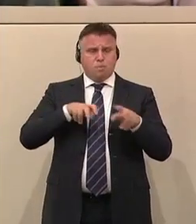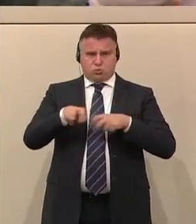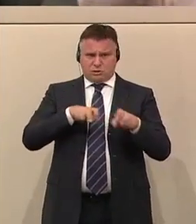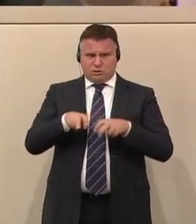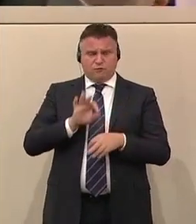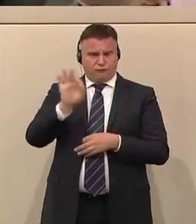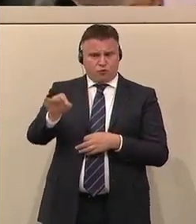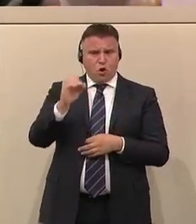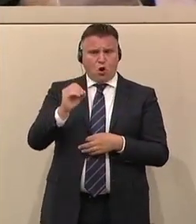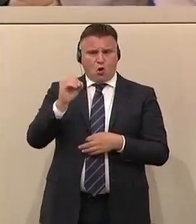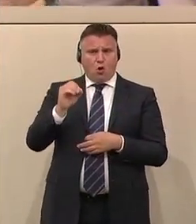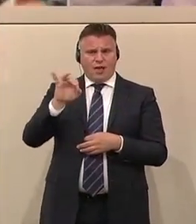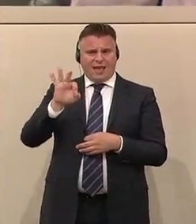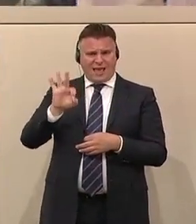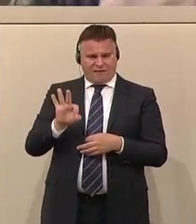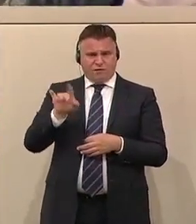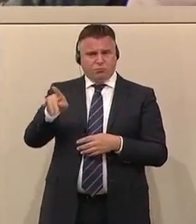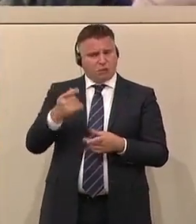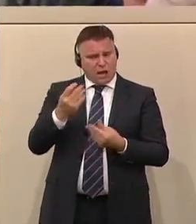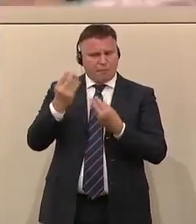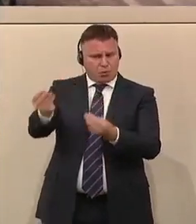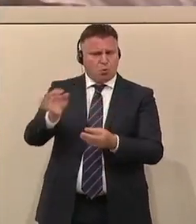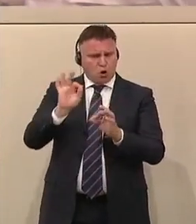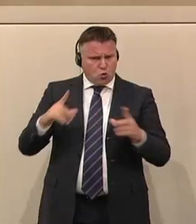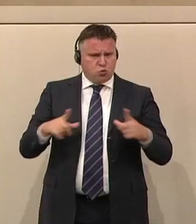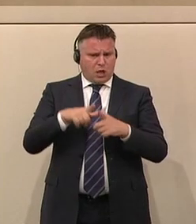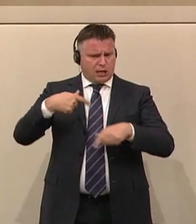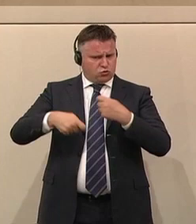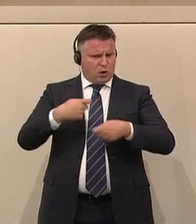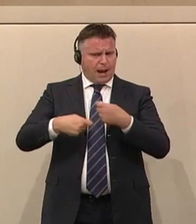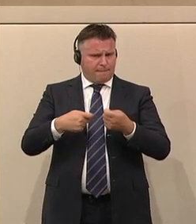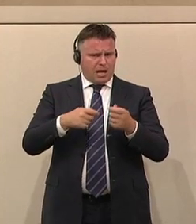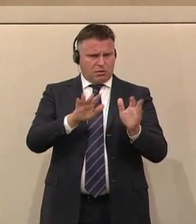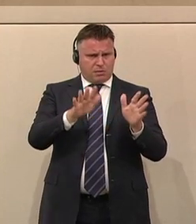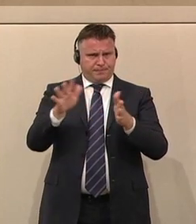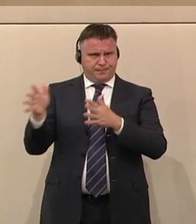der ÖIF diese wichtige Arbeit auch in Zukunft leisten kann, meine sehr geehrten Damen und Herren.